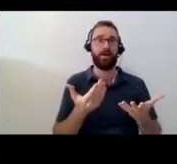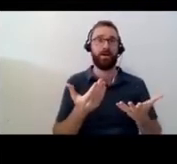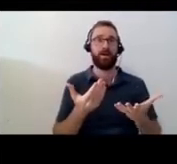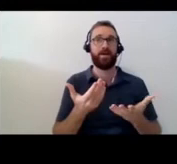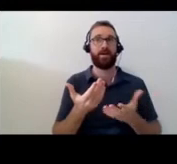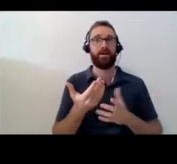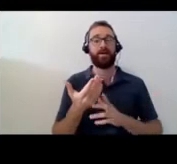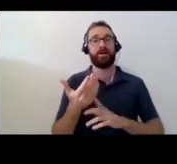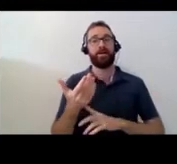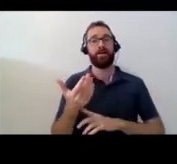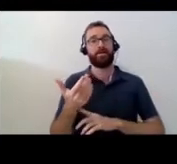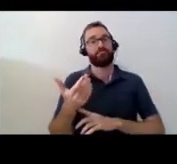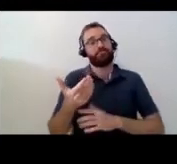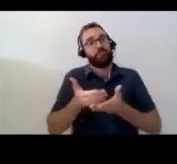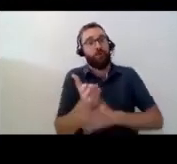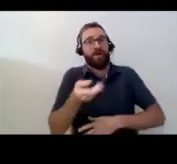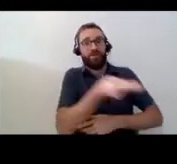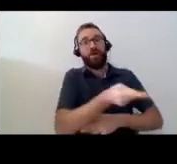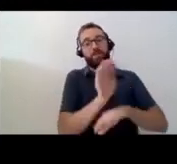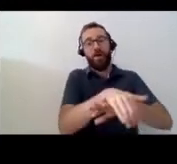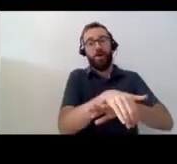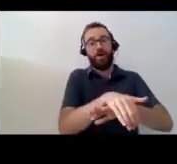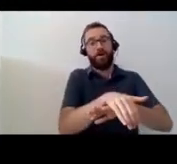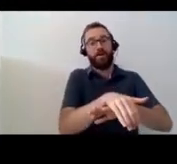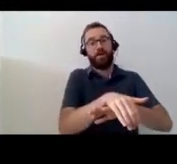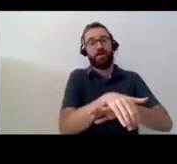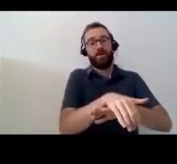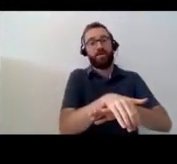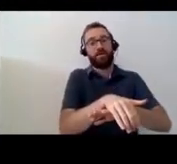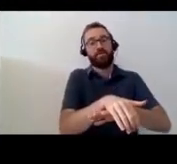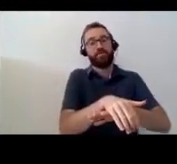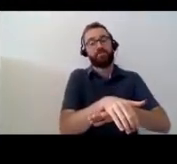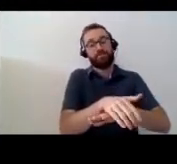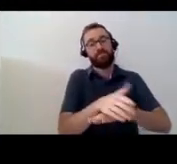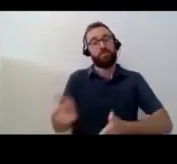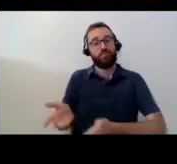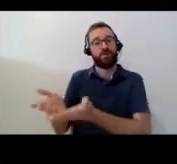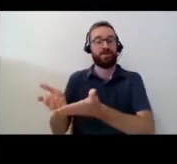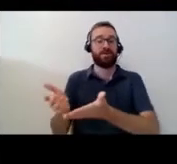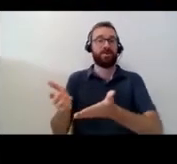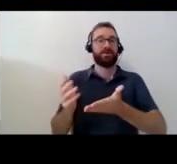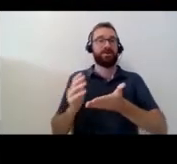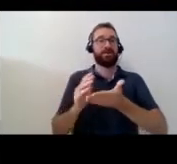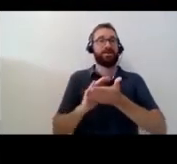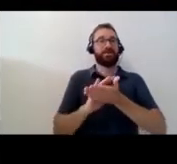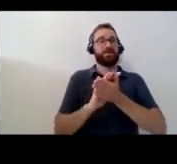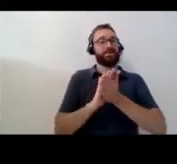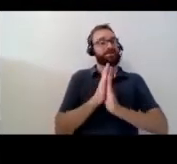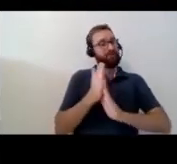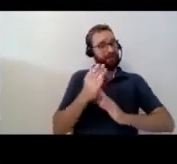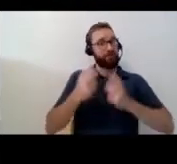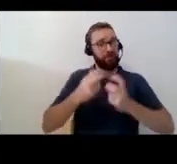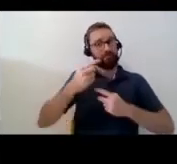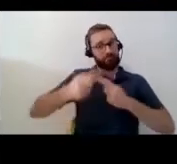mort l'animal. Et donc, les vétérinaires rentrent un peu dans une spirale et ne semblent pas encore